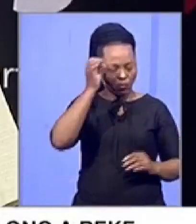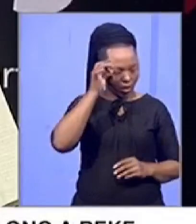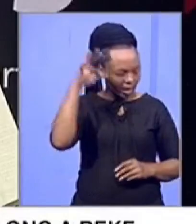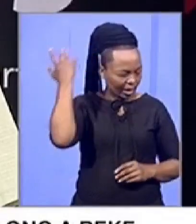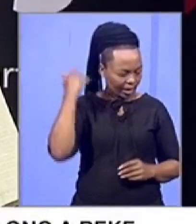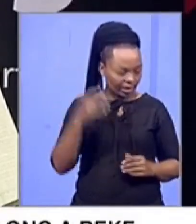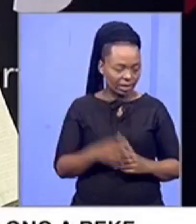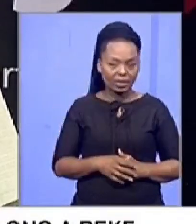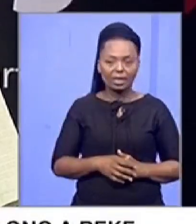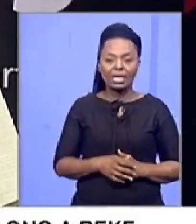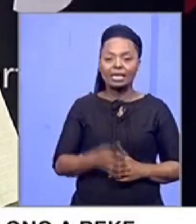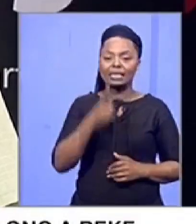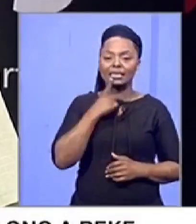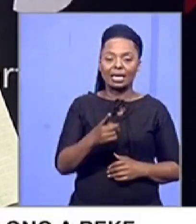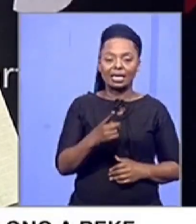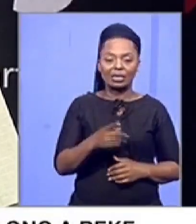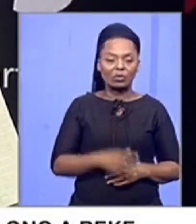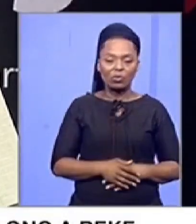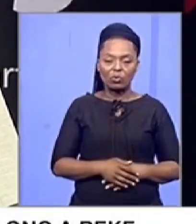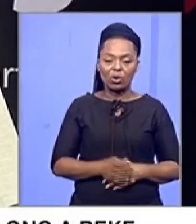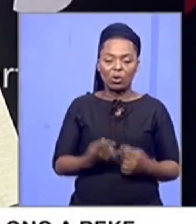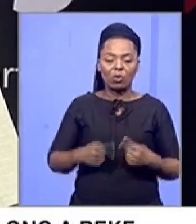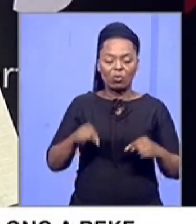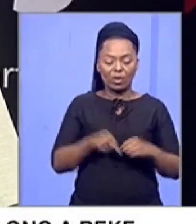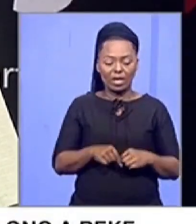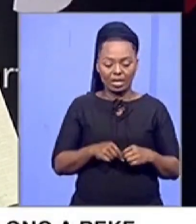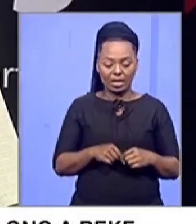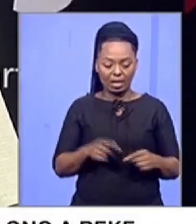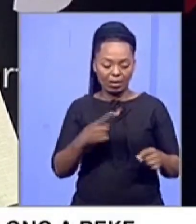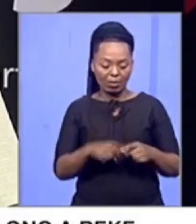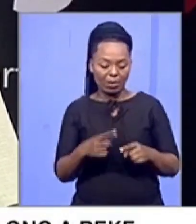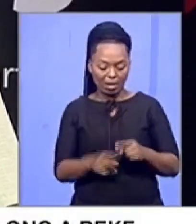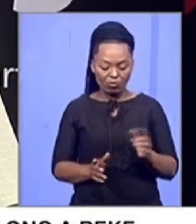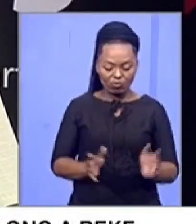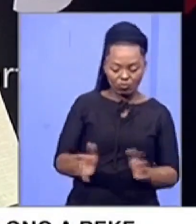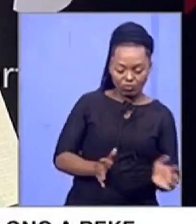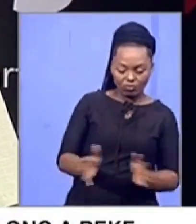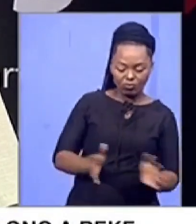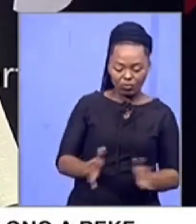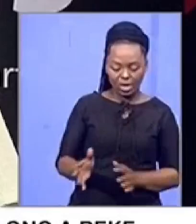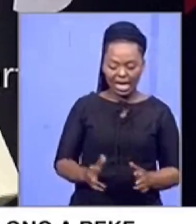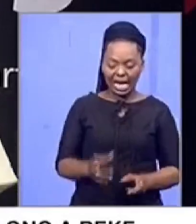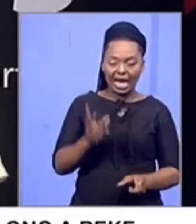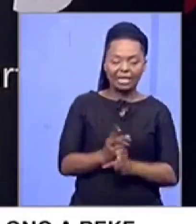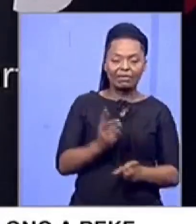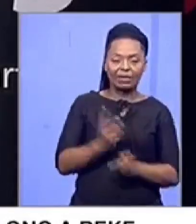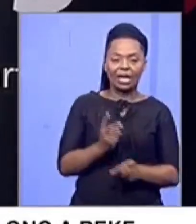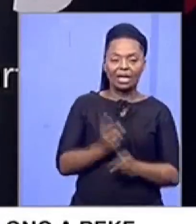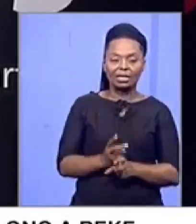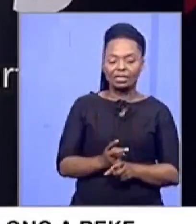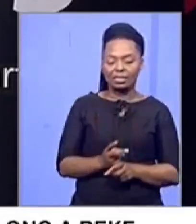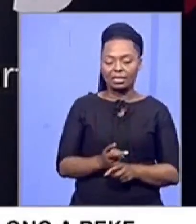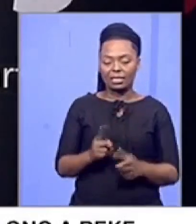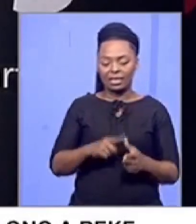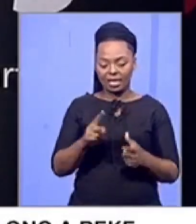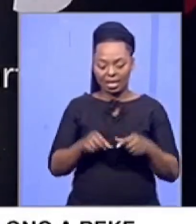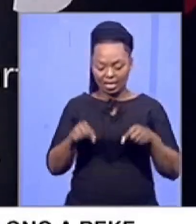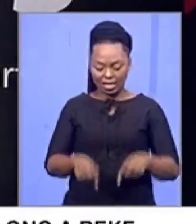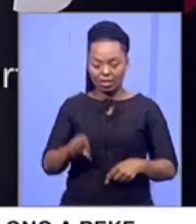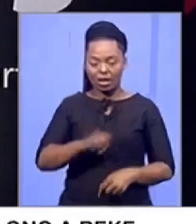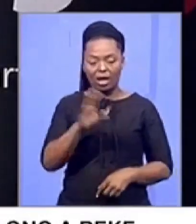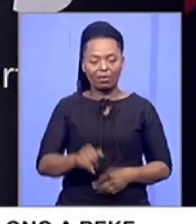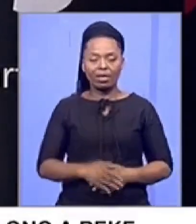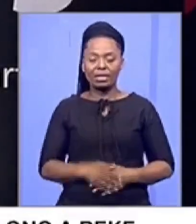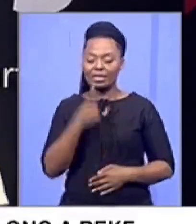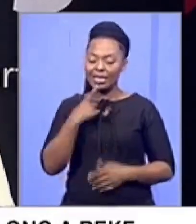kileng a hlalosa ara ho bapala dipapadi tsa kontinenteng a se hore di buima hakalo ho feta dipapadi tsa lapeng a re league